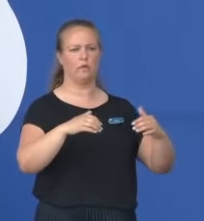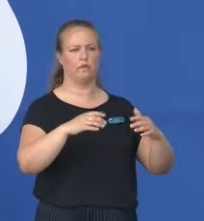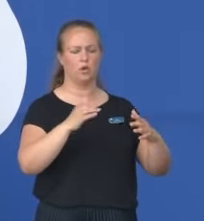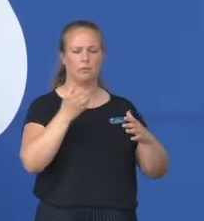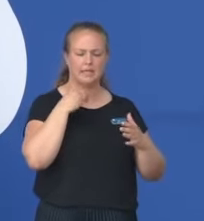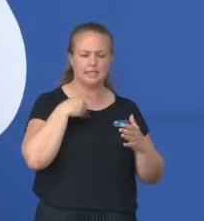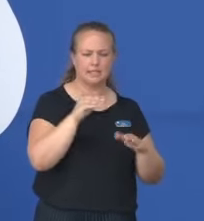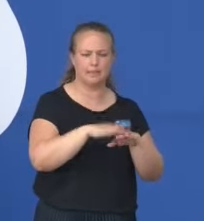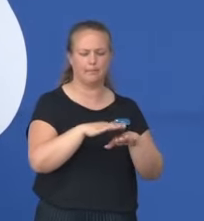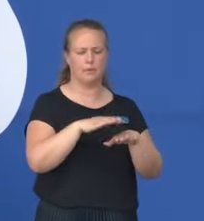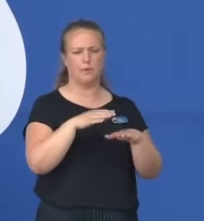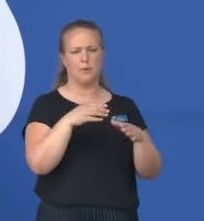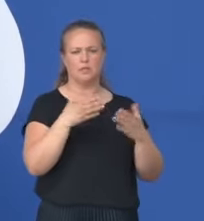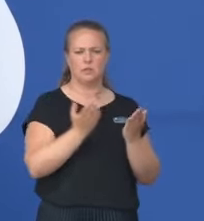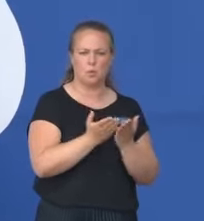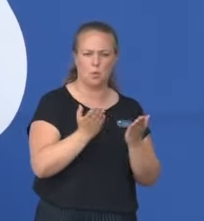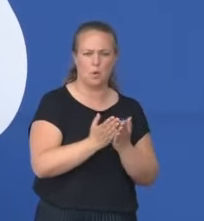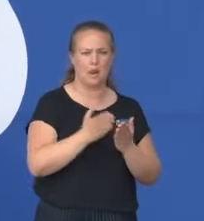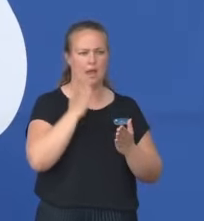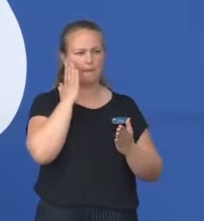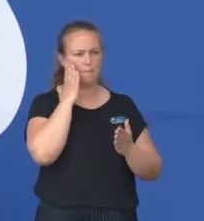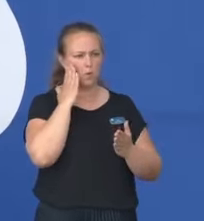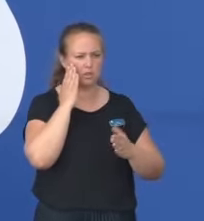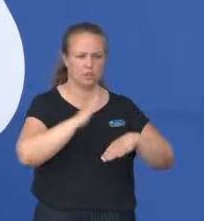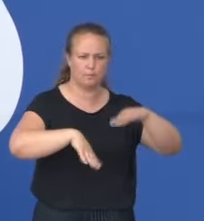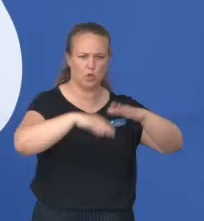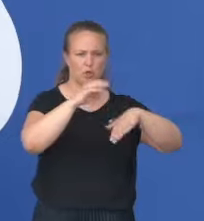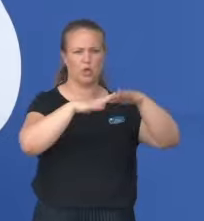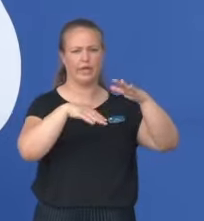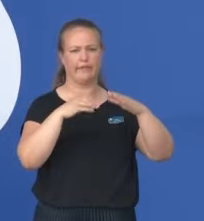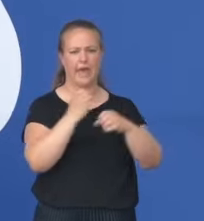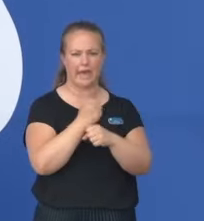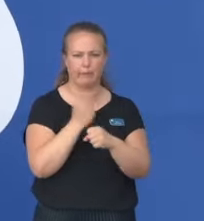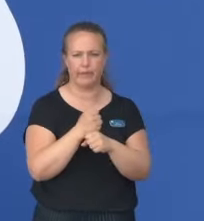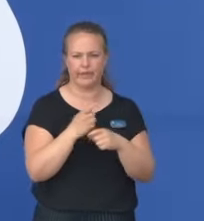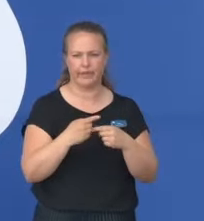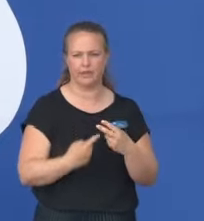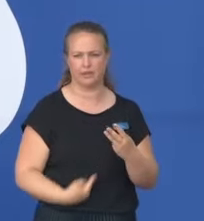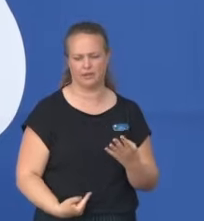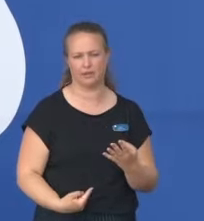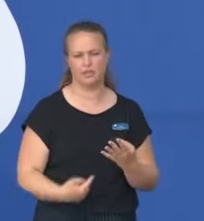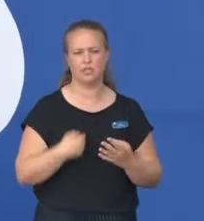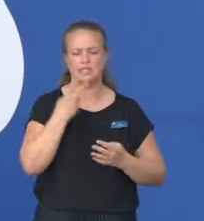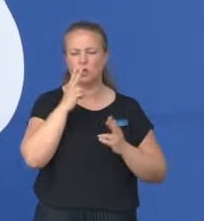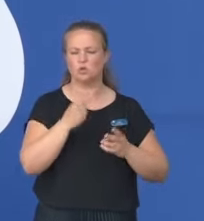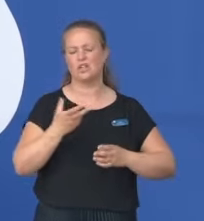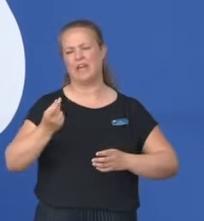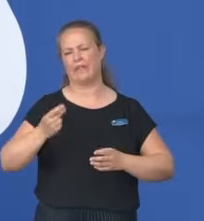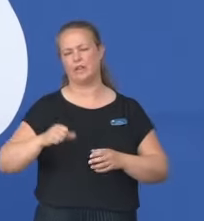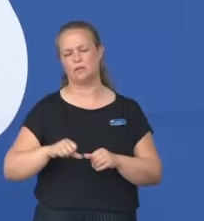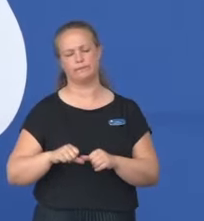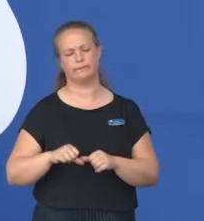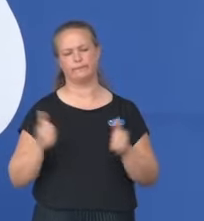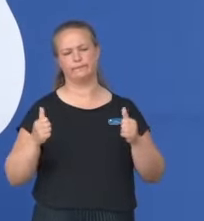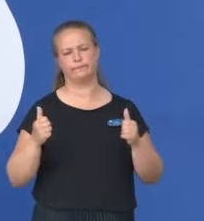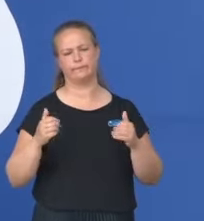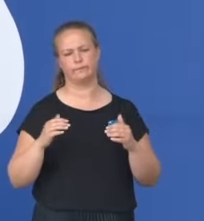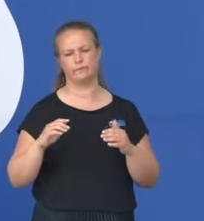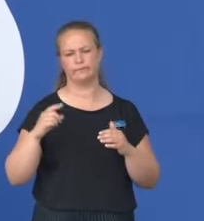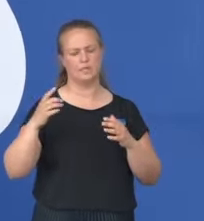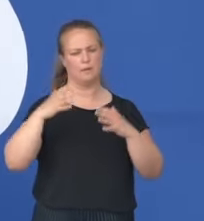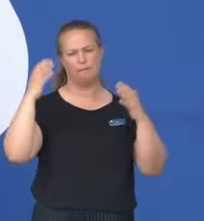på arbeten och så vidare. Jag ser också ett annat superstort problem. Och det är att för bara